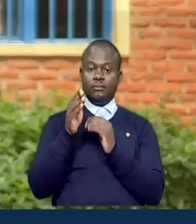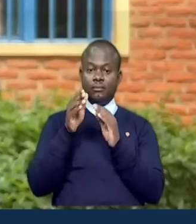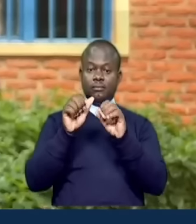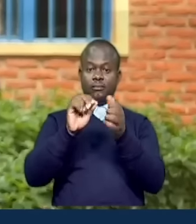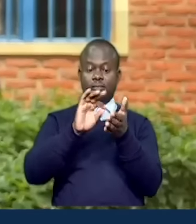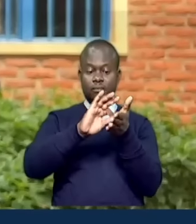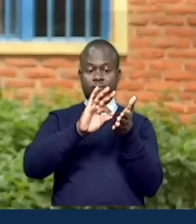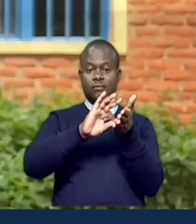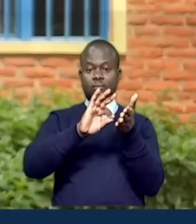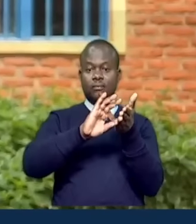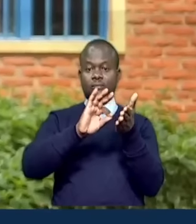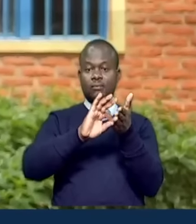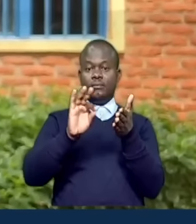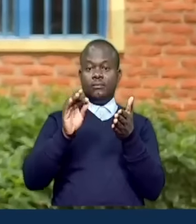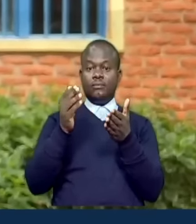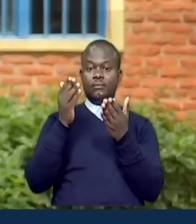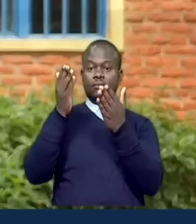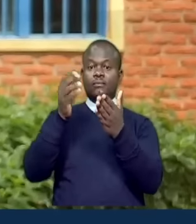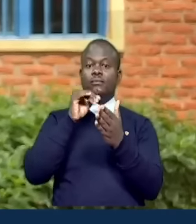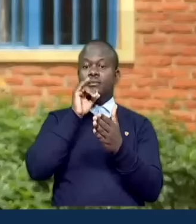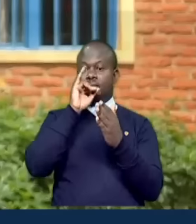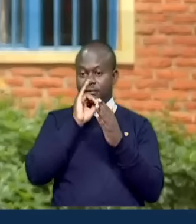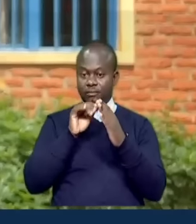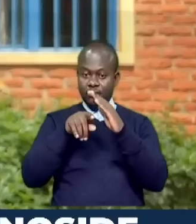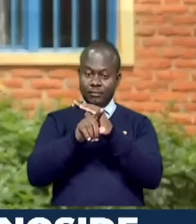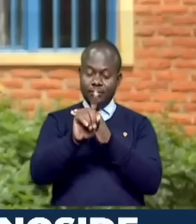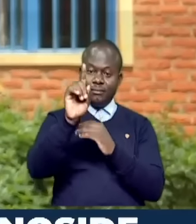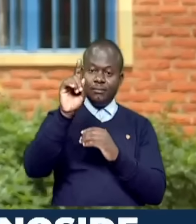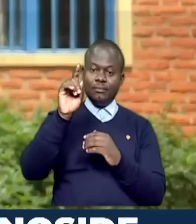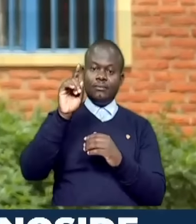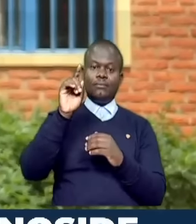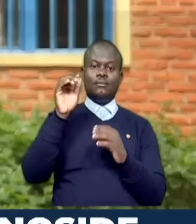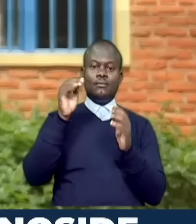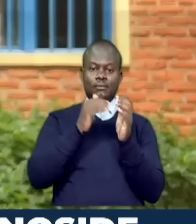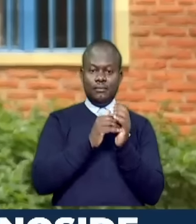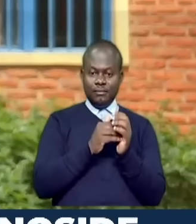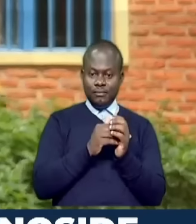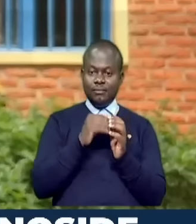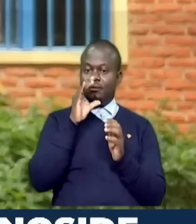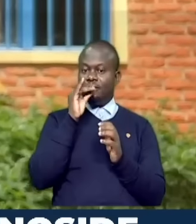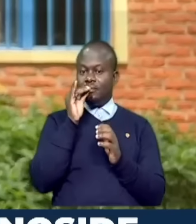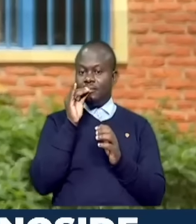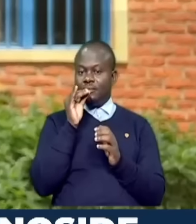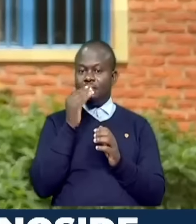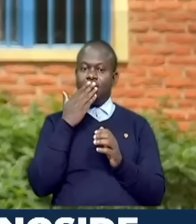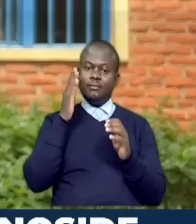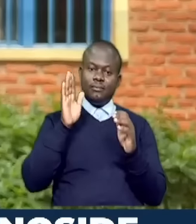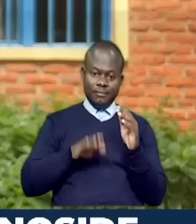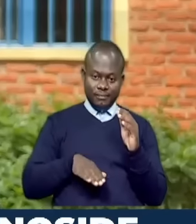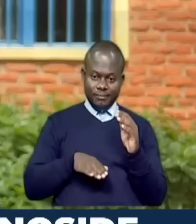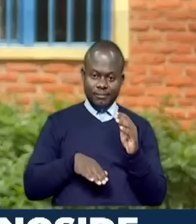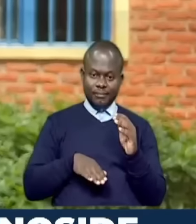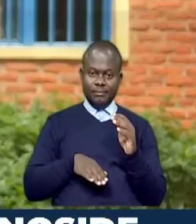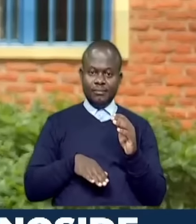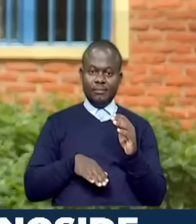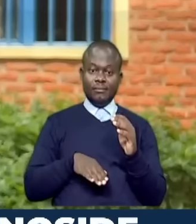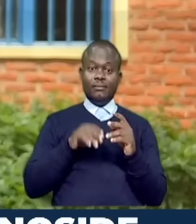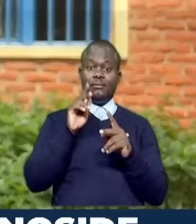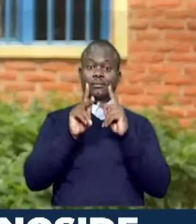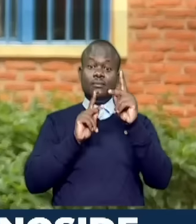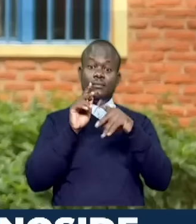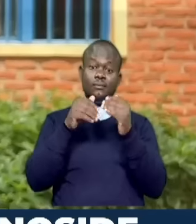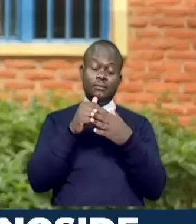ikaramu yandika ku kabari ngo aha nta mututsi uhinjira ikindi kuri ya magambo y'ubushinyaguzi hari abantu